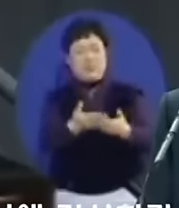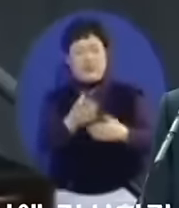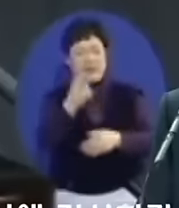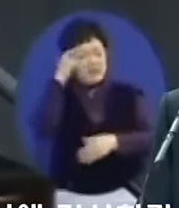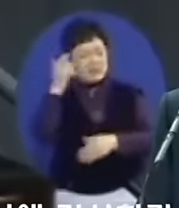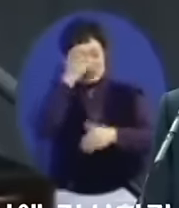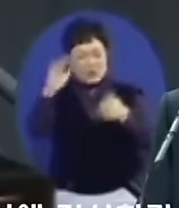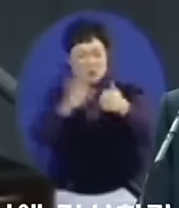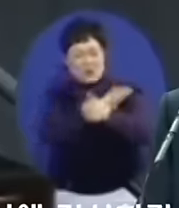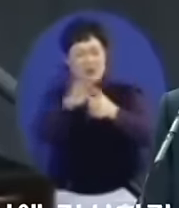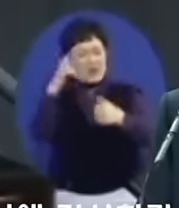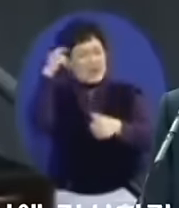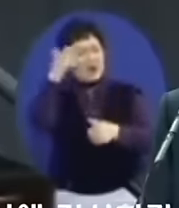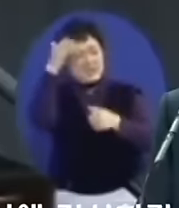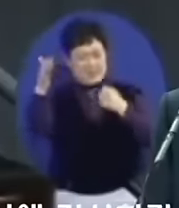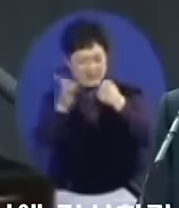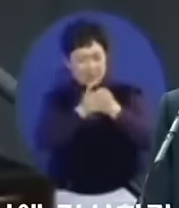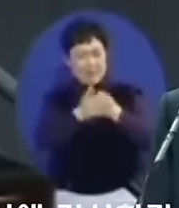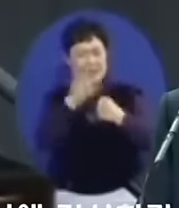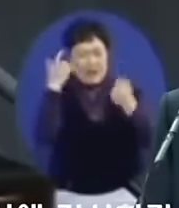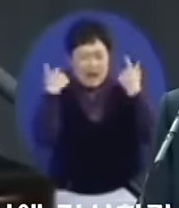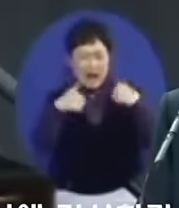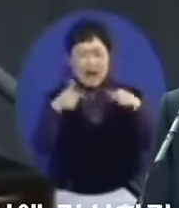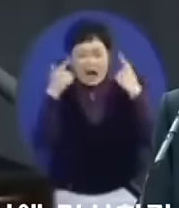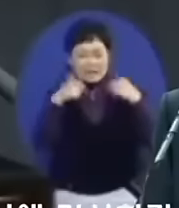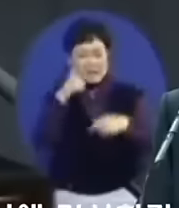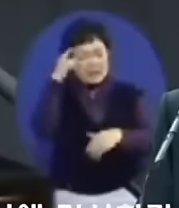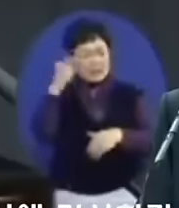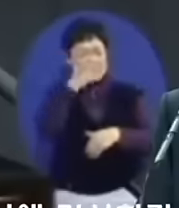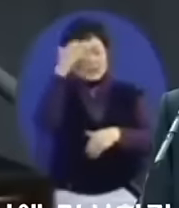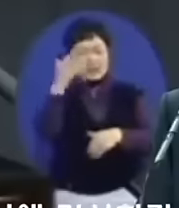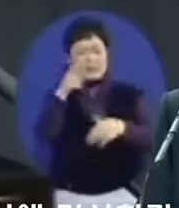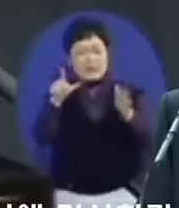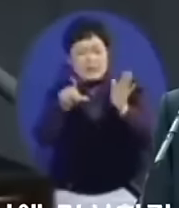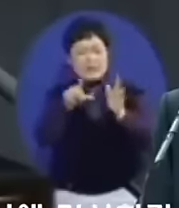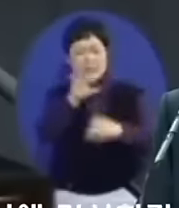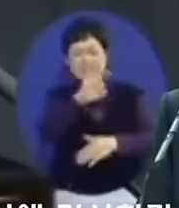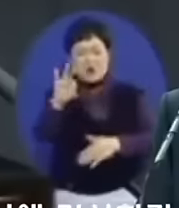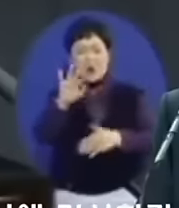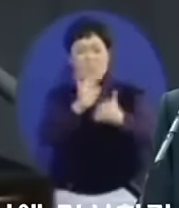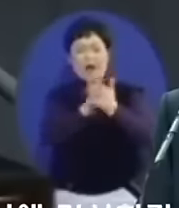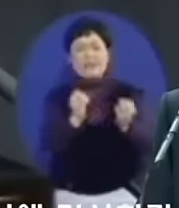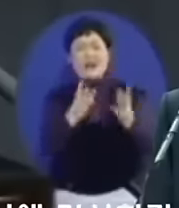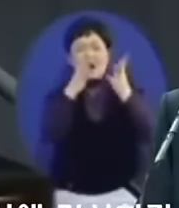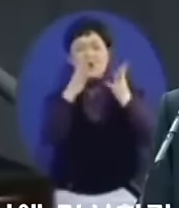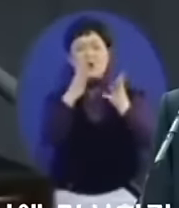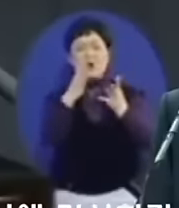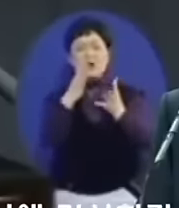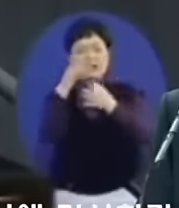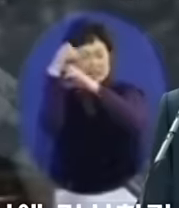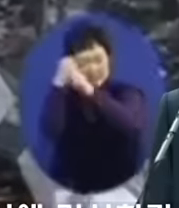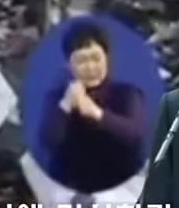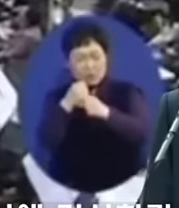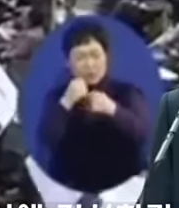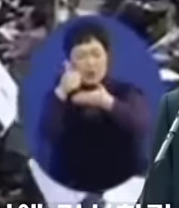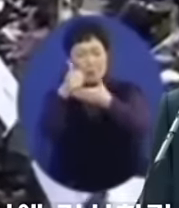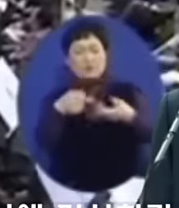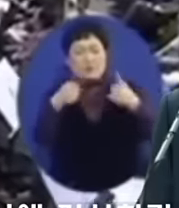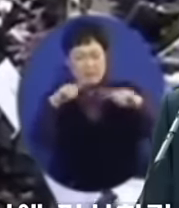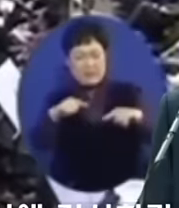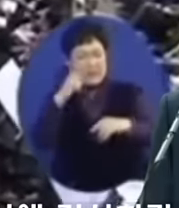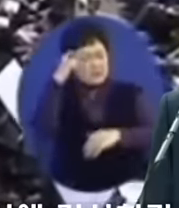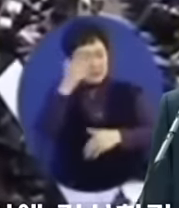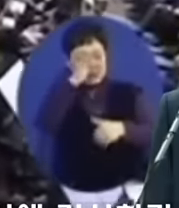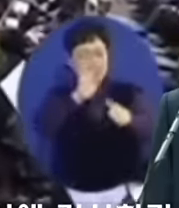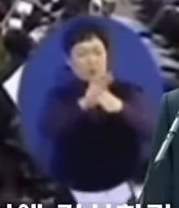성령은 위로의 영입니다. 그렇기 때문에 항상 성령님을 인정하고 환영하고 모시드리고 의지하십시오. 성령은 여러분을 돕기